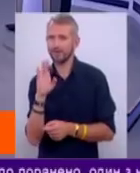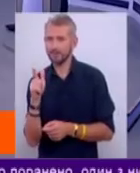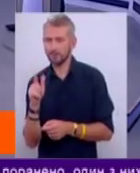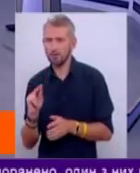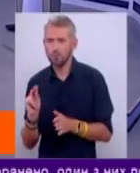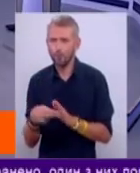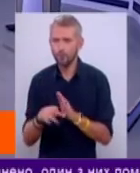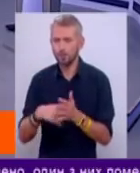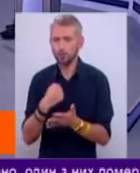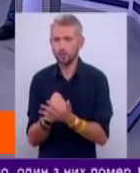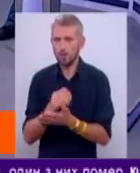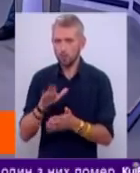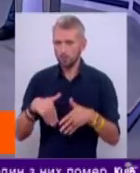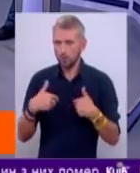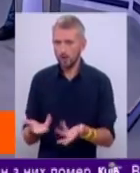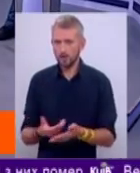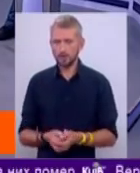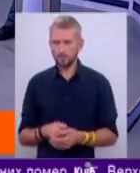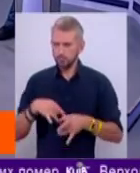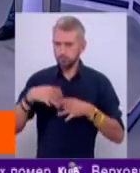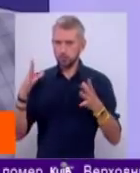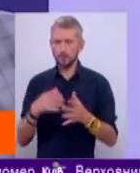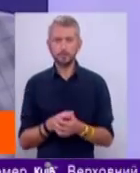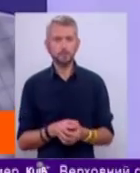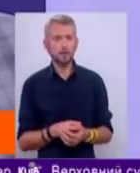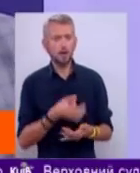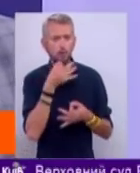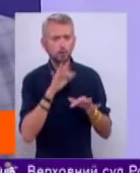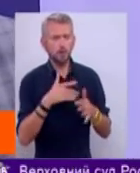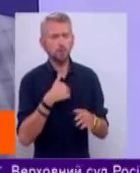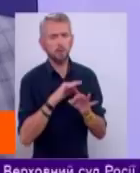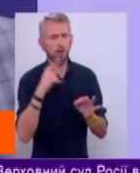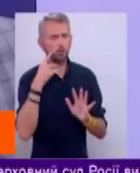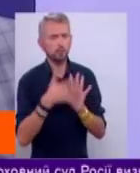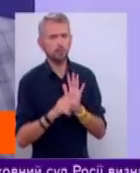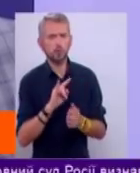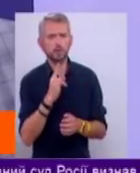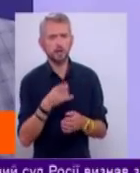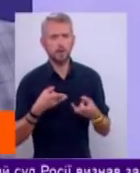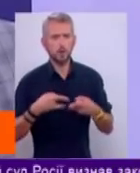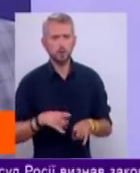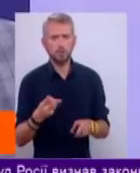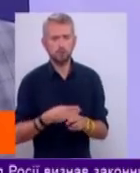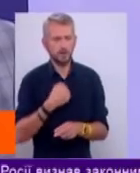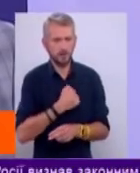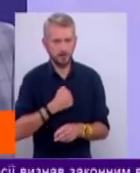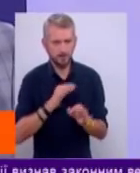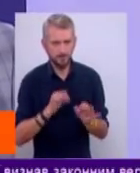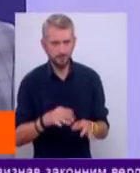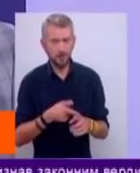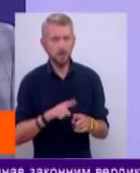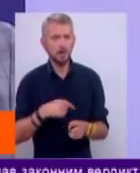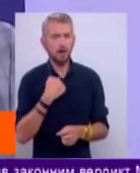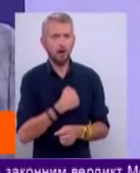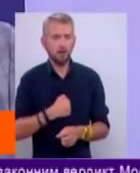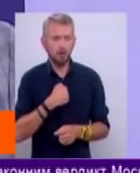підтверджена чимось, уже тоді проявляється. Ну, ось в будь-якому разі ми прекрасно розуміємо, що дитина народжується без агресії. Тобто ця